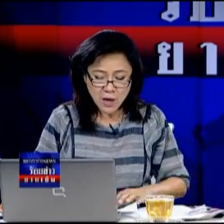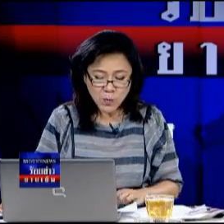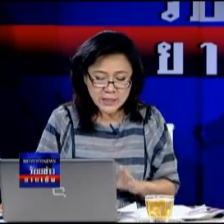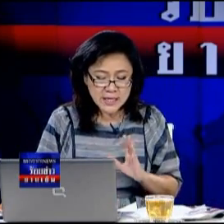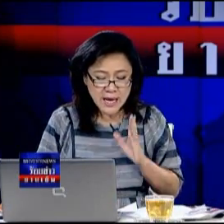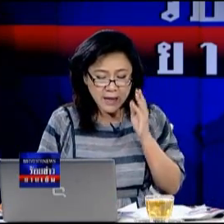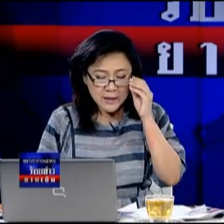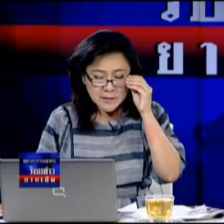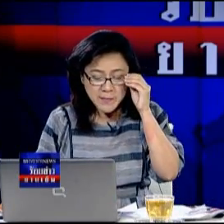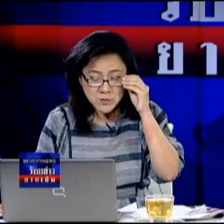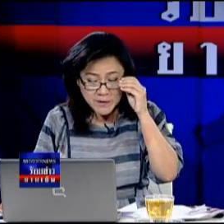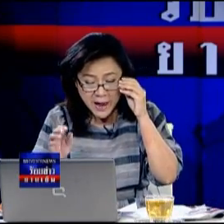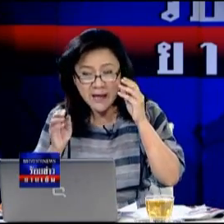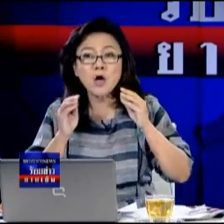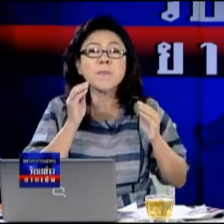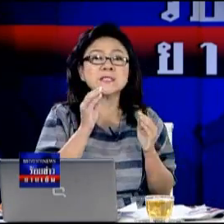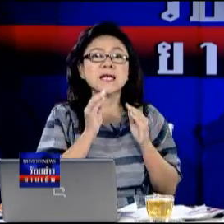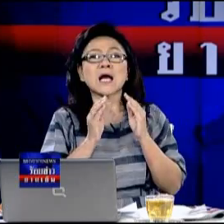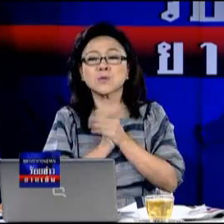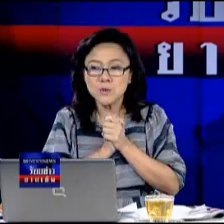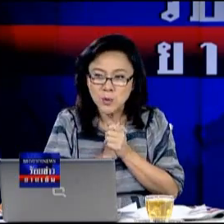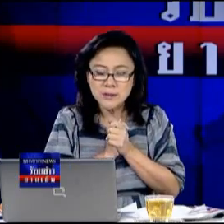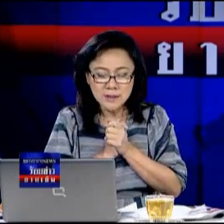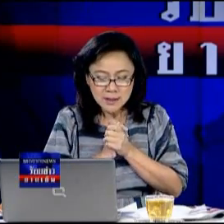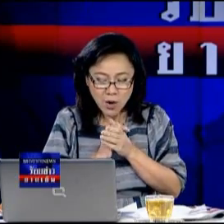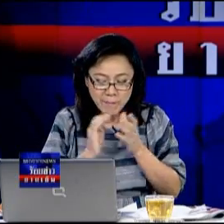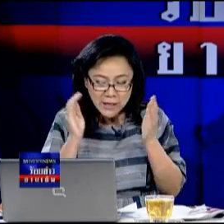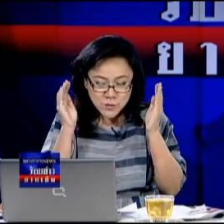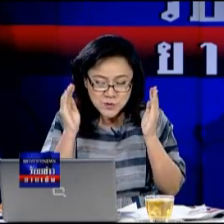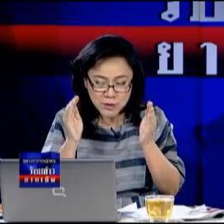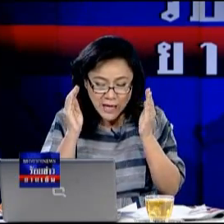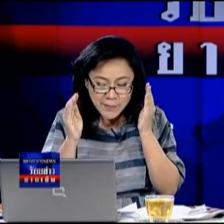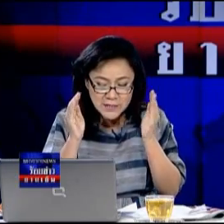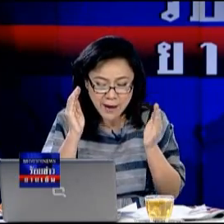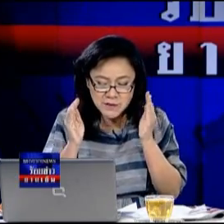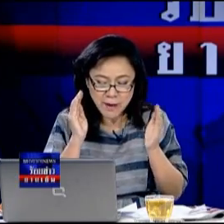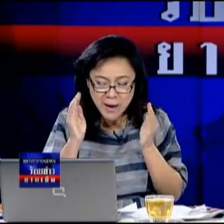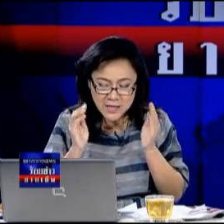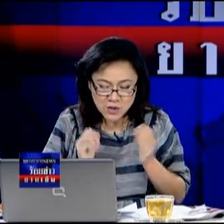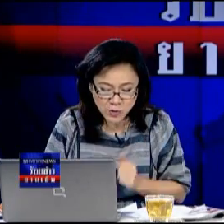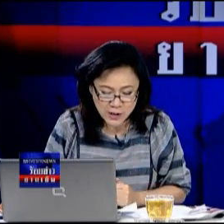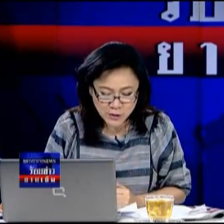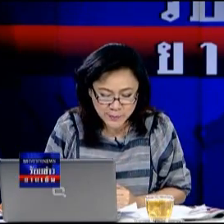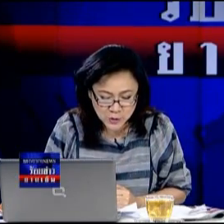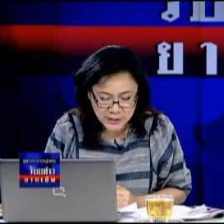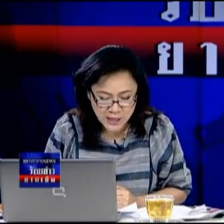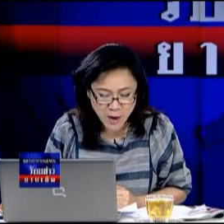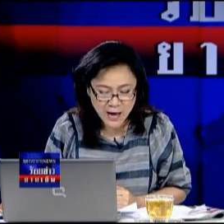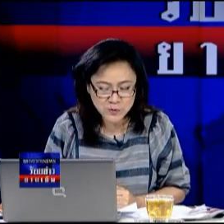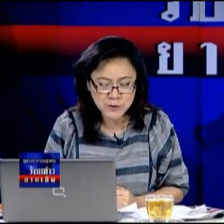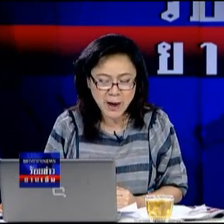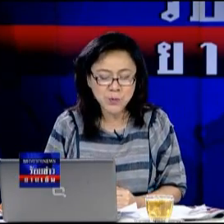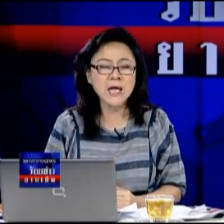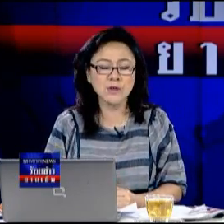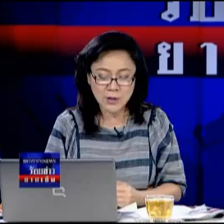าวันนี้เนี่ยที่ประชุมสภาเนี่ยเขาพิจารณากระทู้สดเขาเป็นกระทู้สดถามเรื่องการปฏิบัติภารกิจของนายกรัฐมนตรีในระหว่างการ